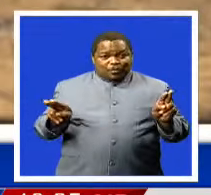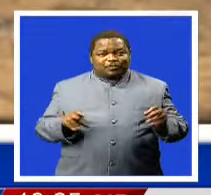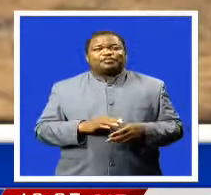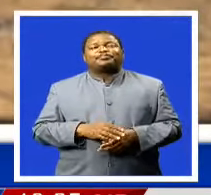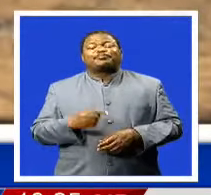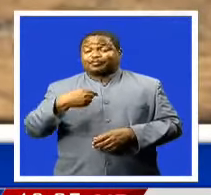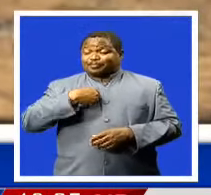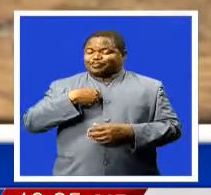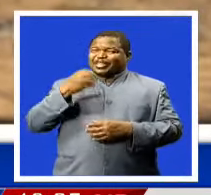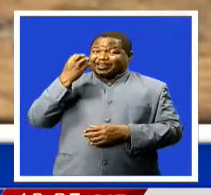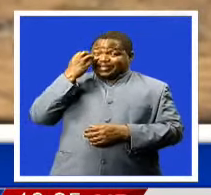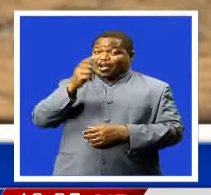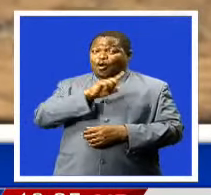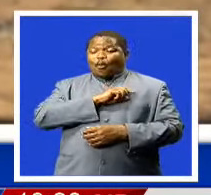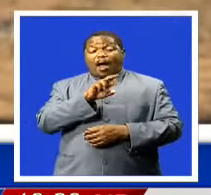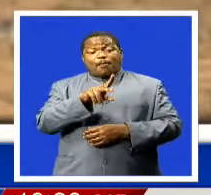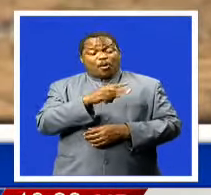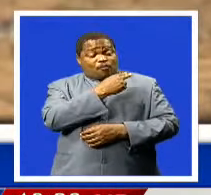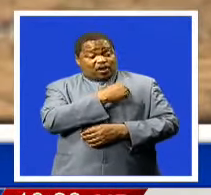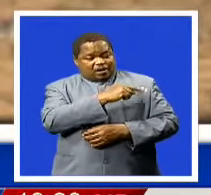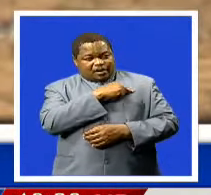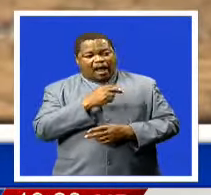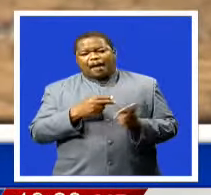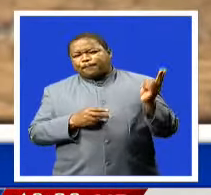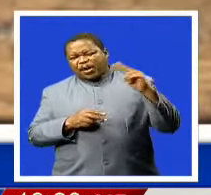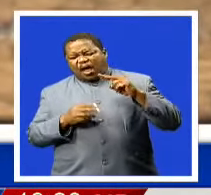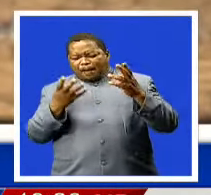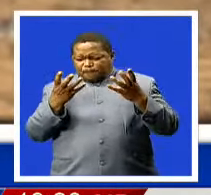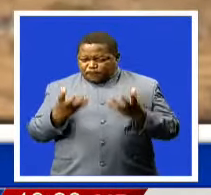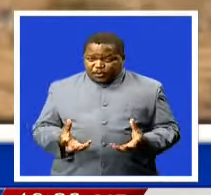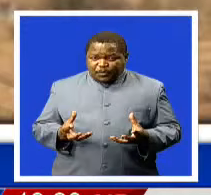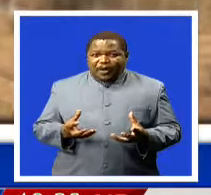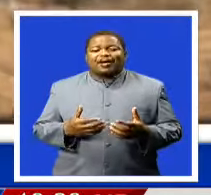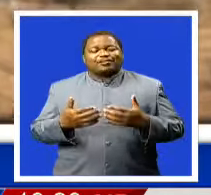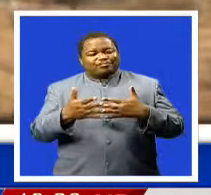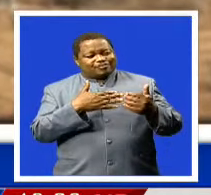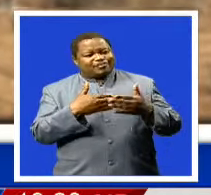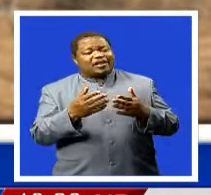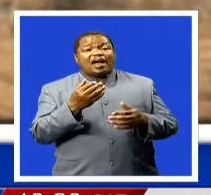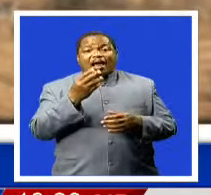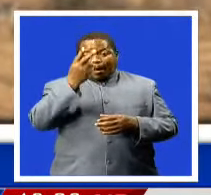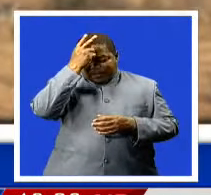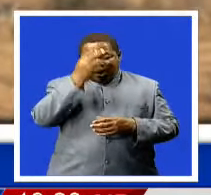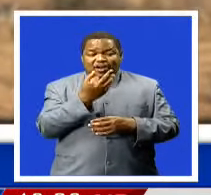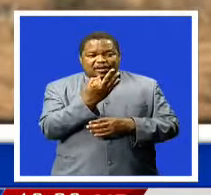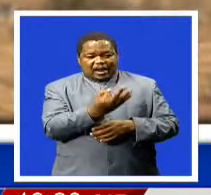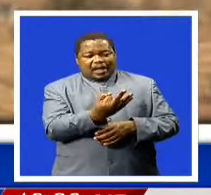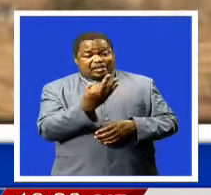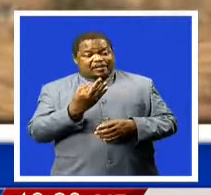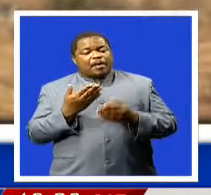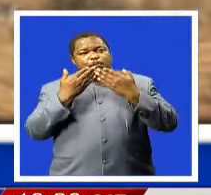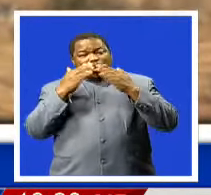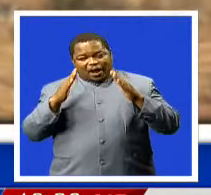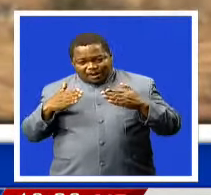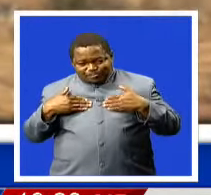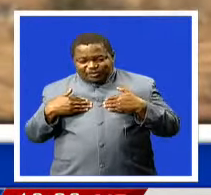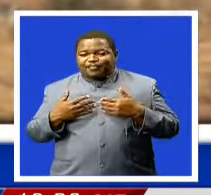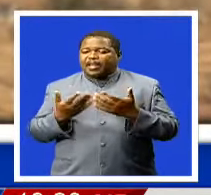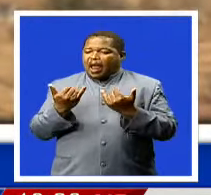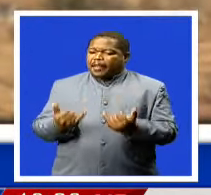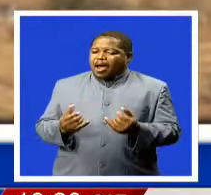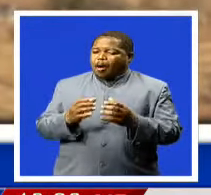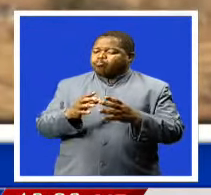city yasithola uzivele bese nganalutho. Imbuti nje bekude la khaya. Wanina afika dola setine ngakunya sesinato imbuti